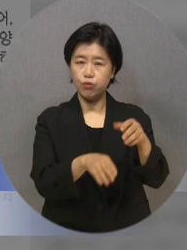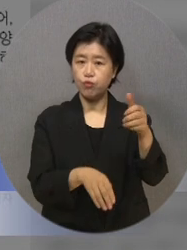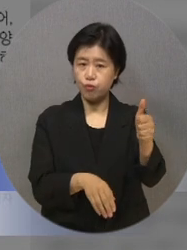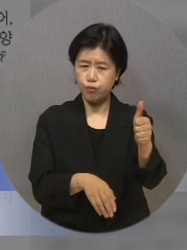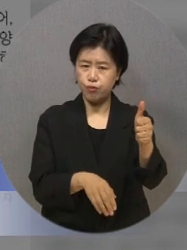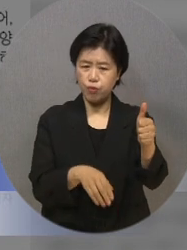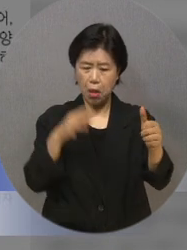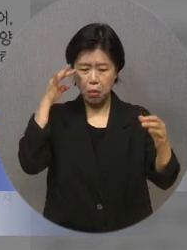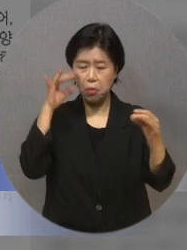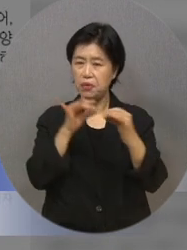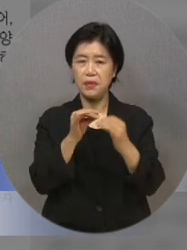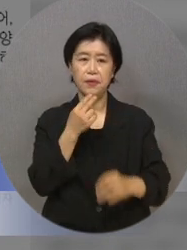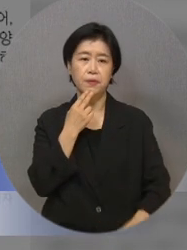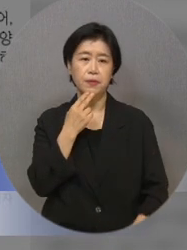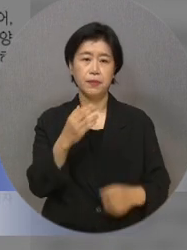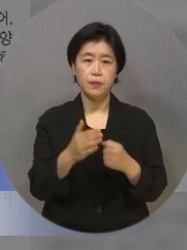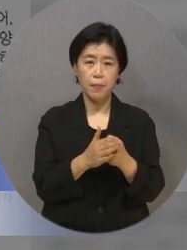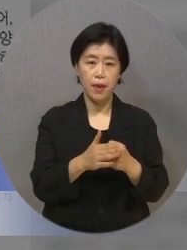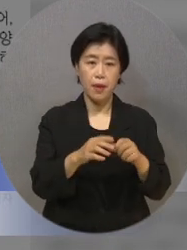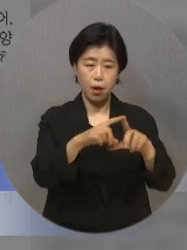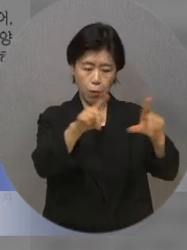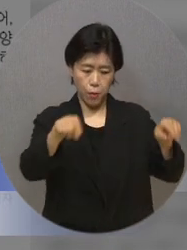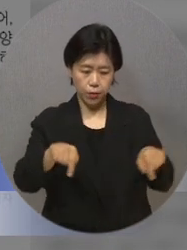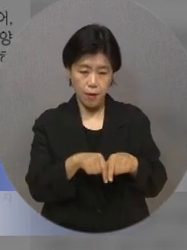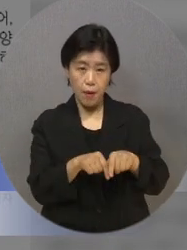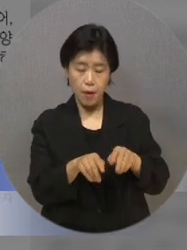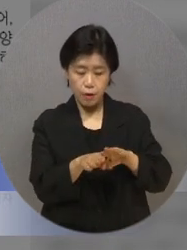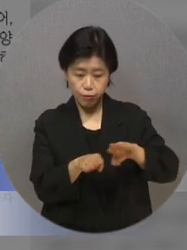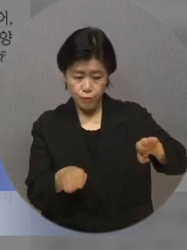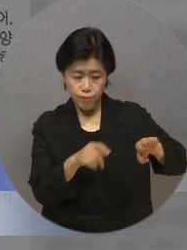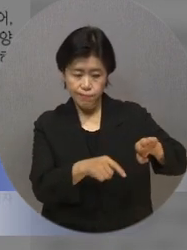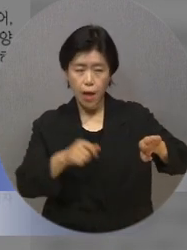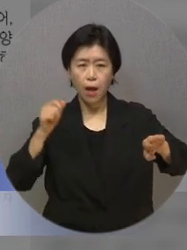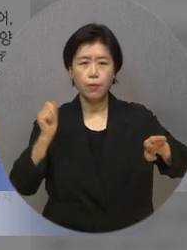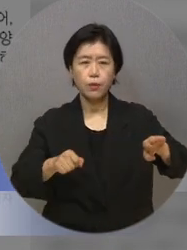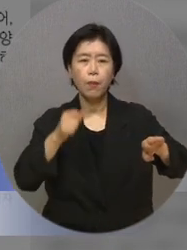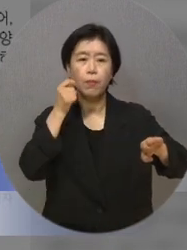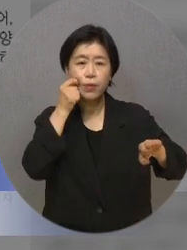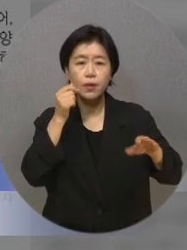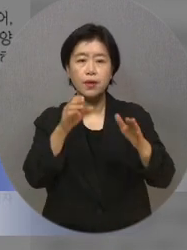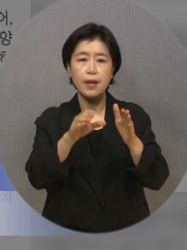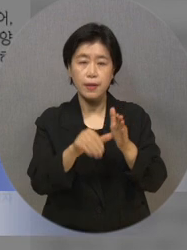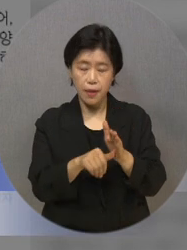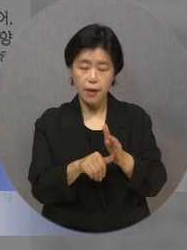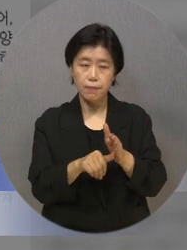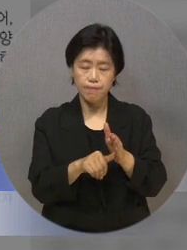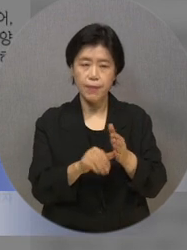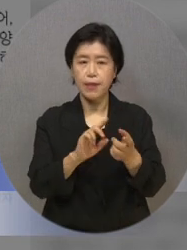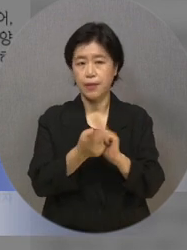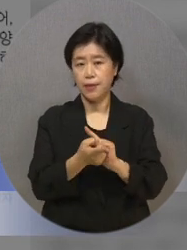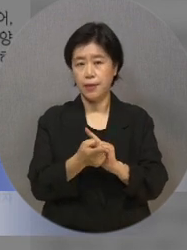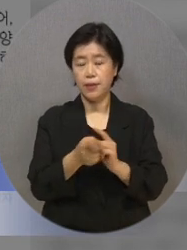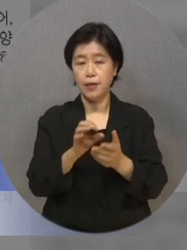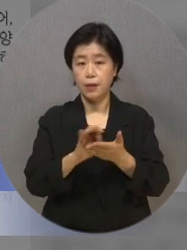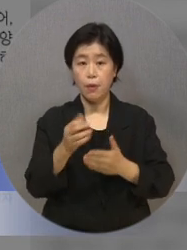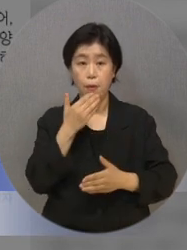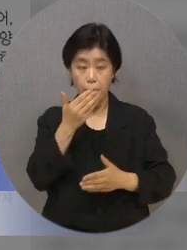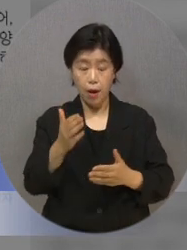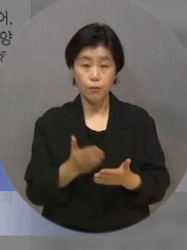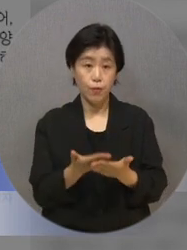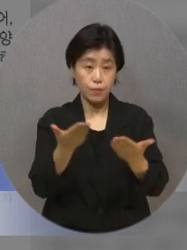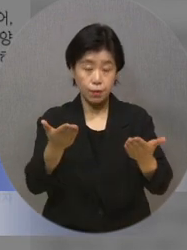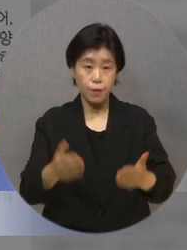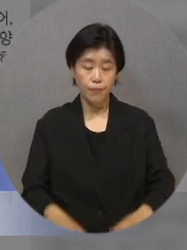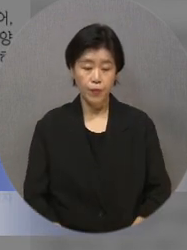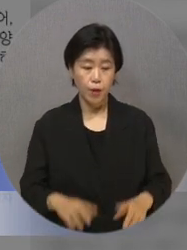사유로 고정식 경사로를 설치할 수 없는 매장을 대상으로 보급하며 고객이 경사로 요청 시